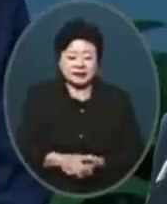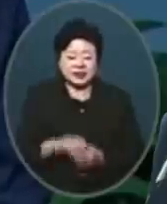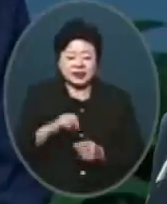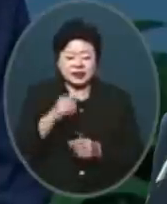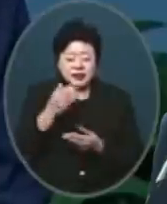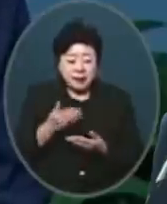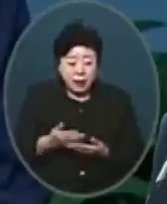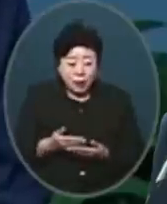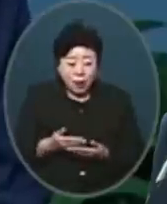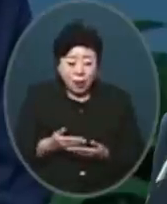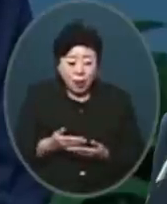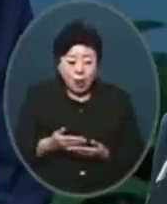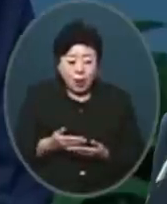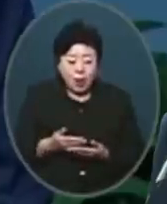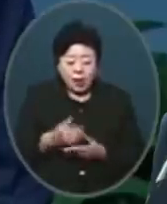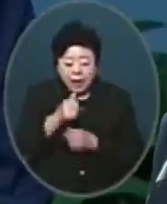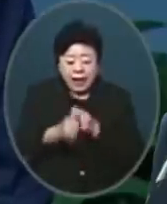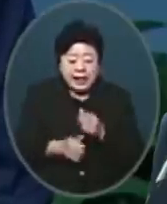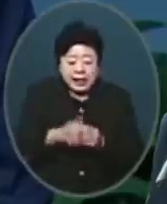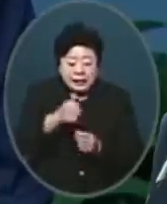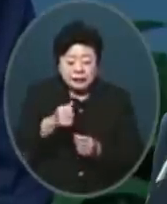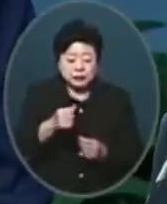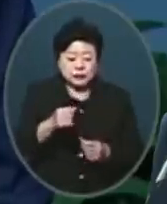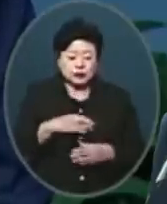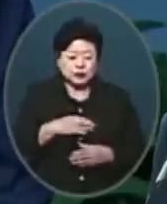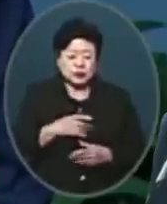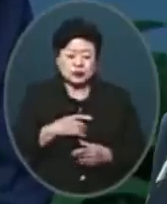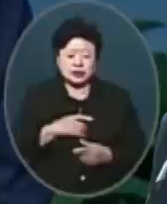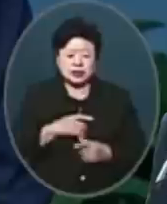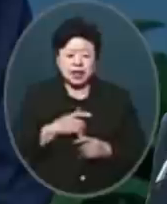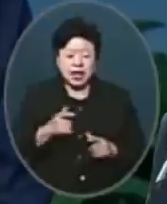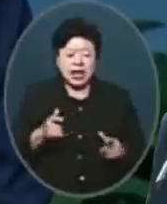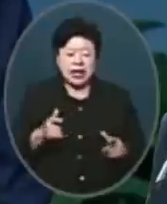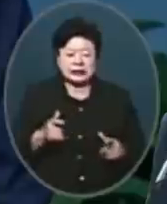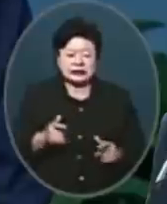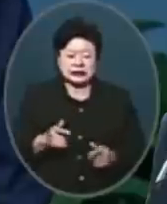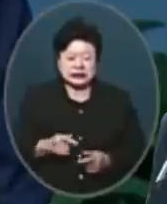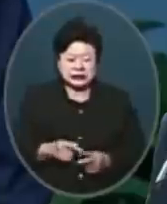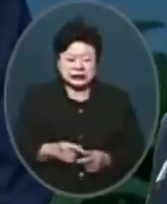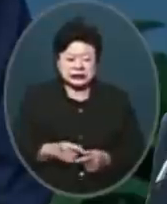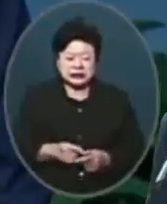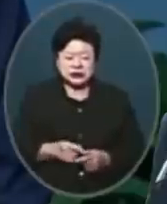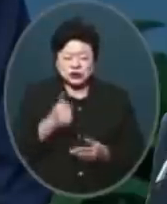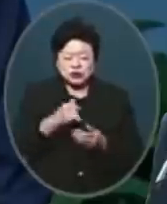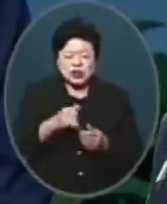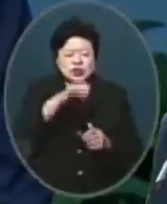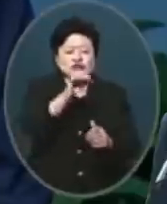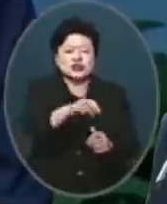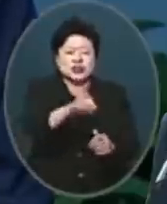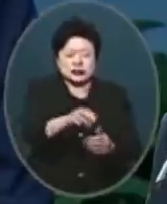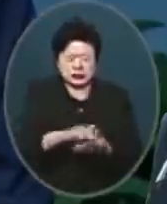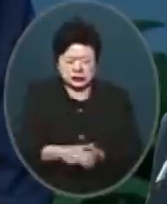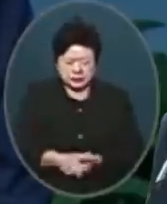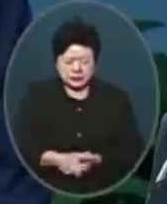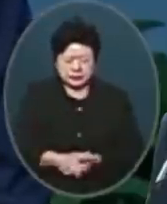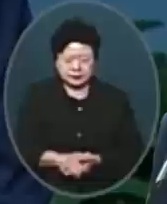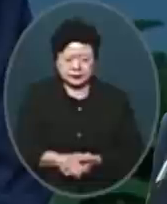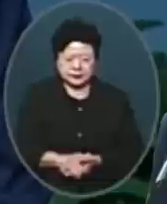받고서도 하나님을 두려워하지 않는 자기 동료 죄인을 꾸짖었습니다.